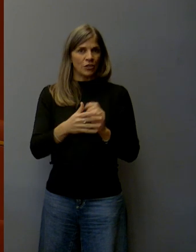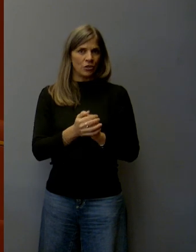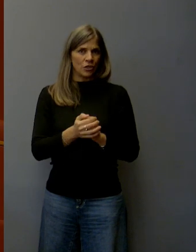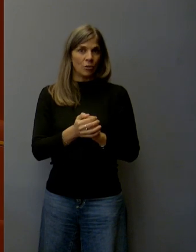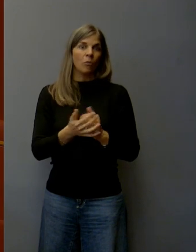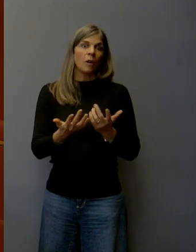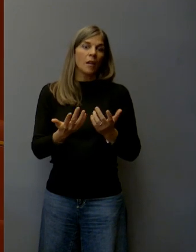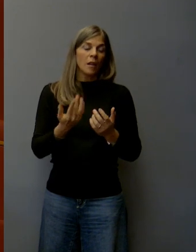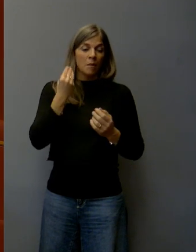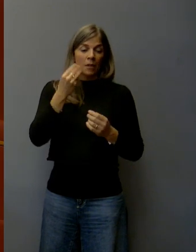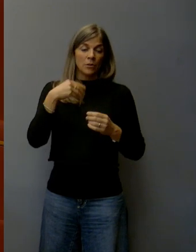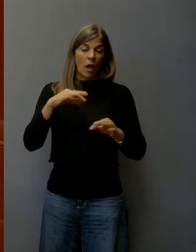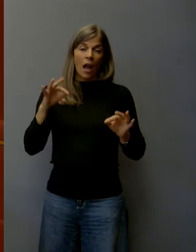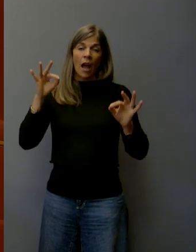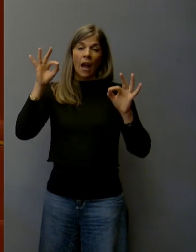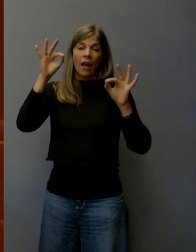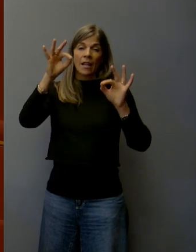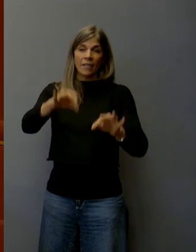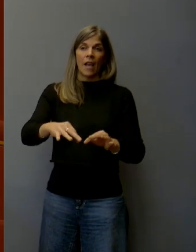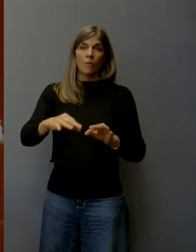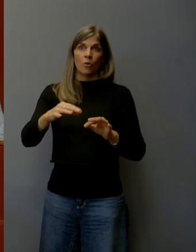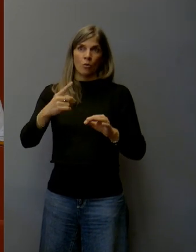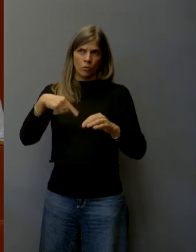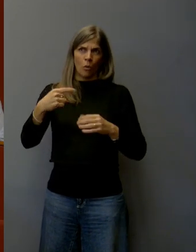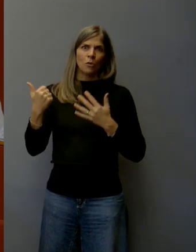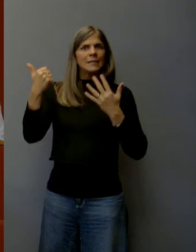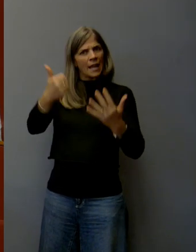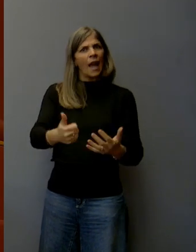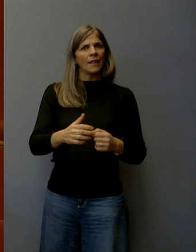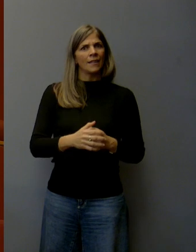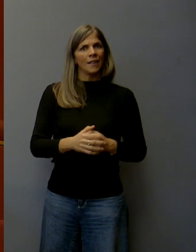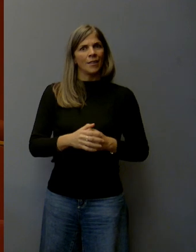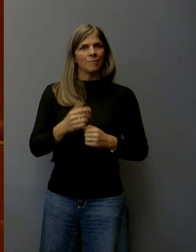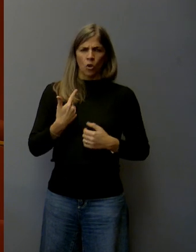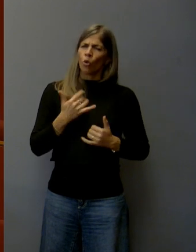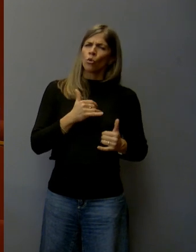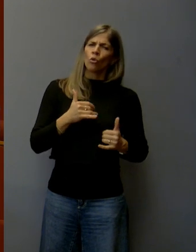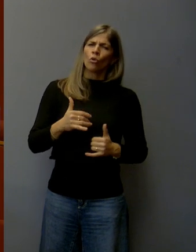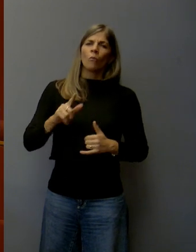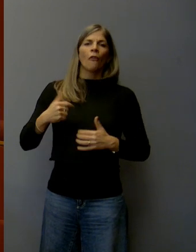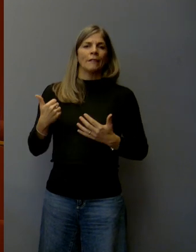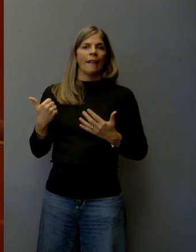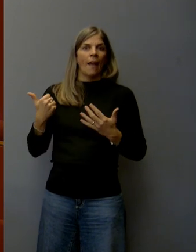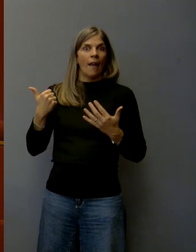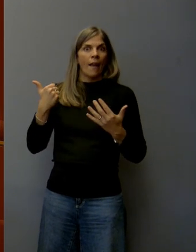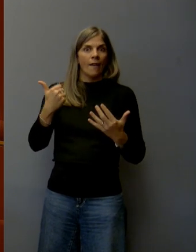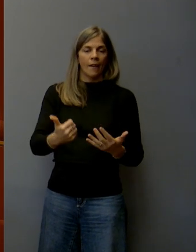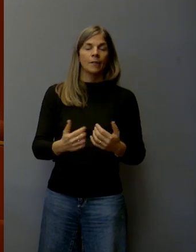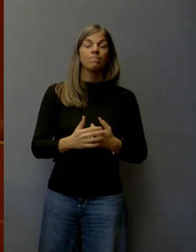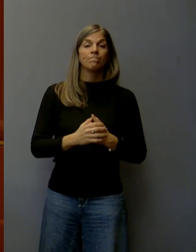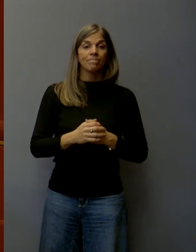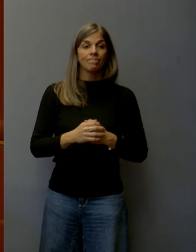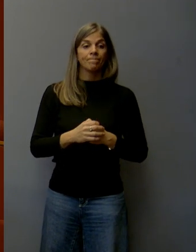neanche se è ultimazione comunque nel 2025 Cioè sei anni dopo la promessa dell'intervento Anche qui